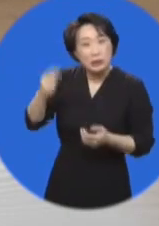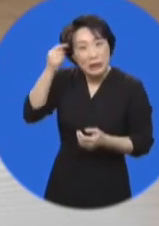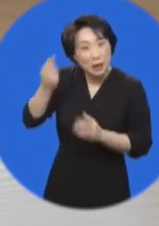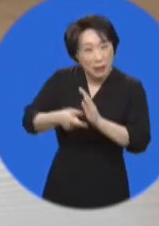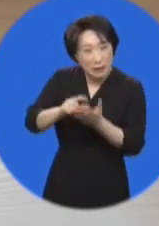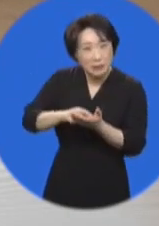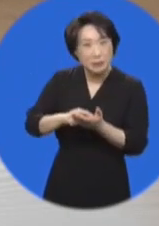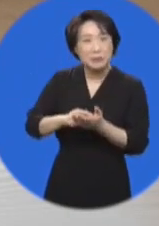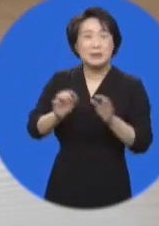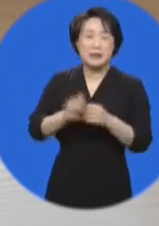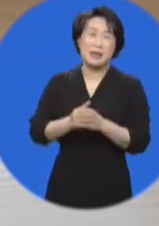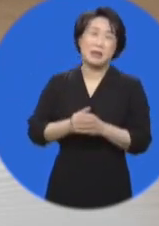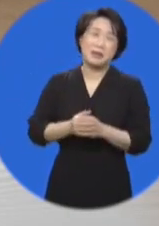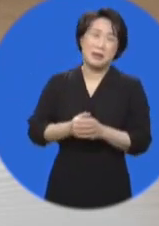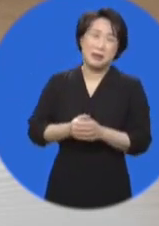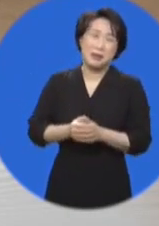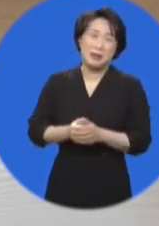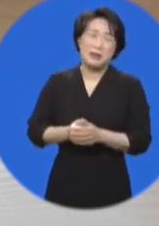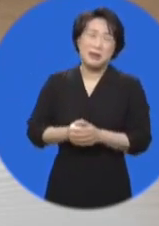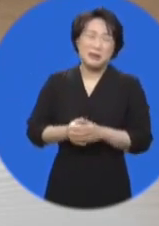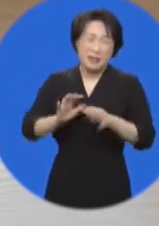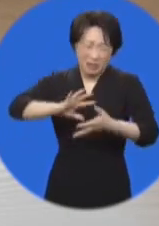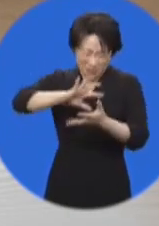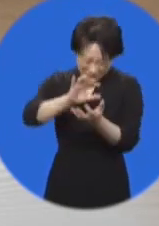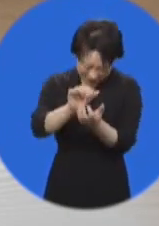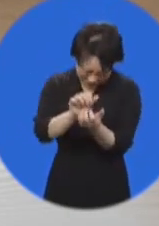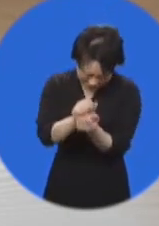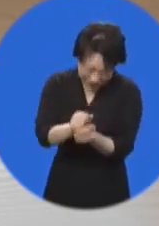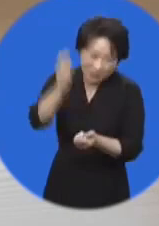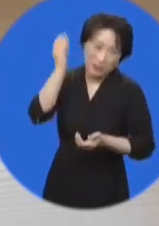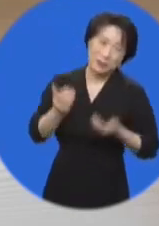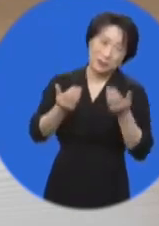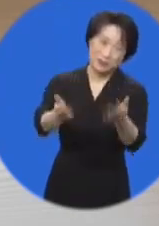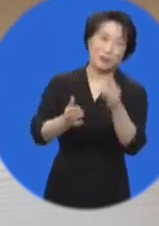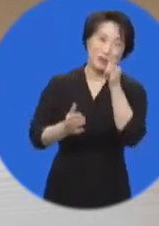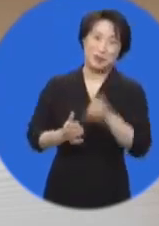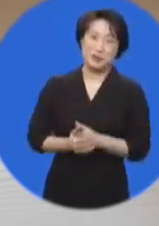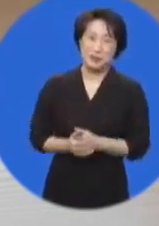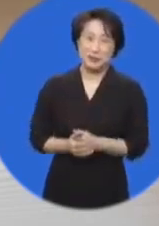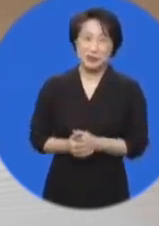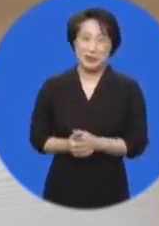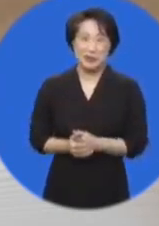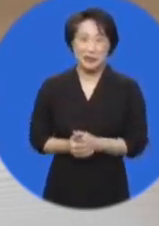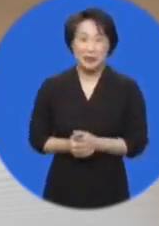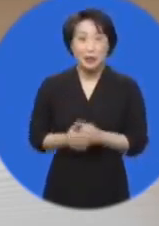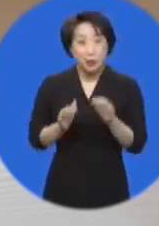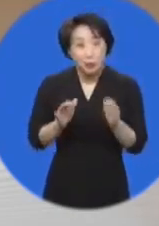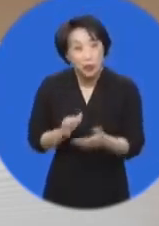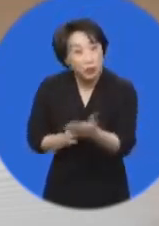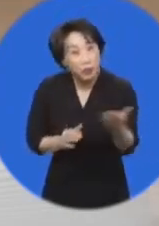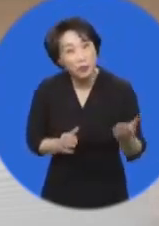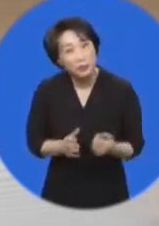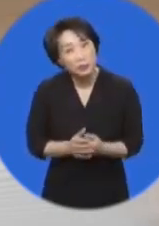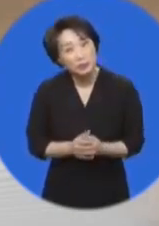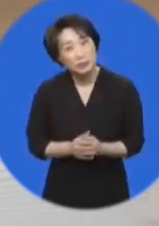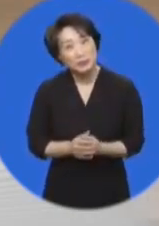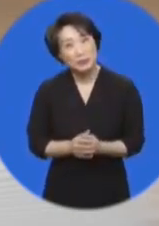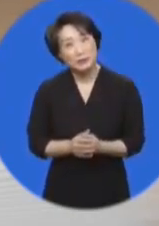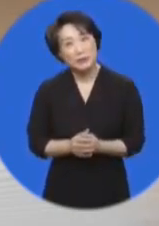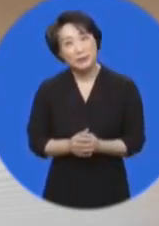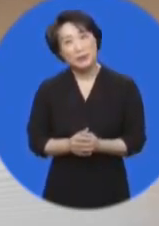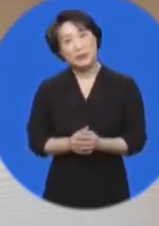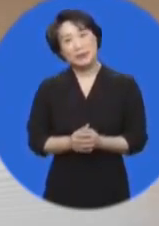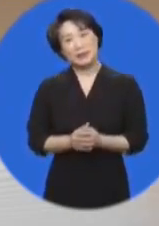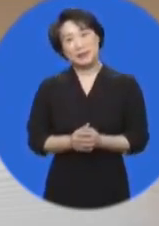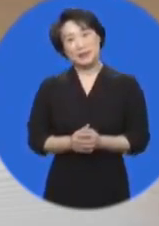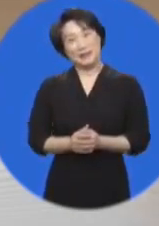정신만큼 막 쏟아내는 거예요. 근데 우리